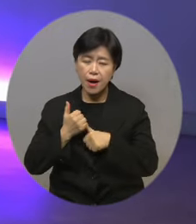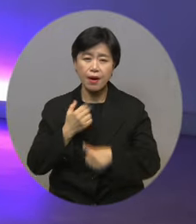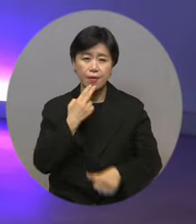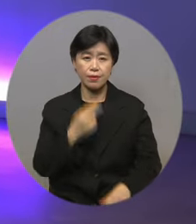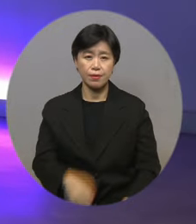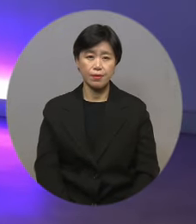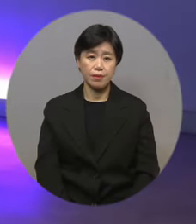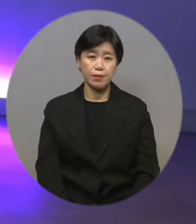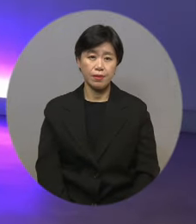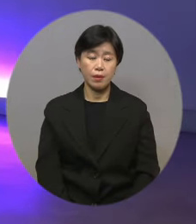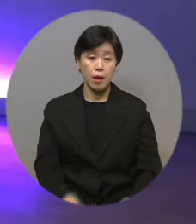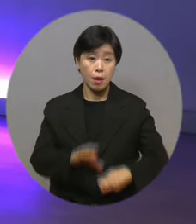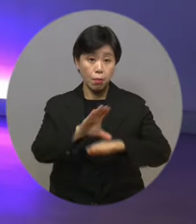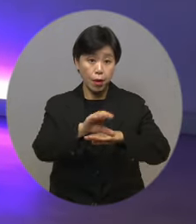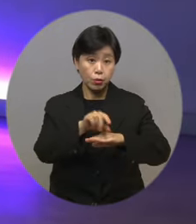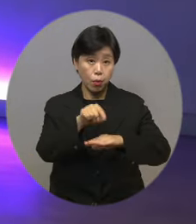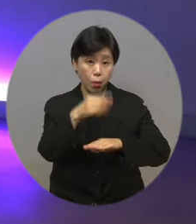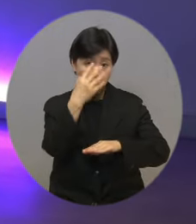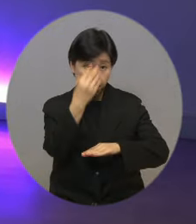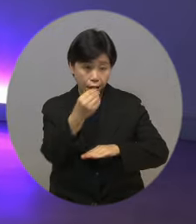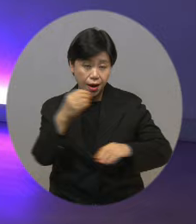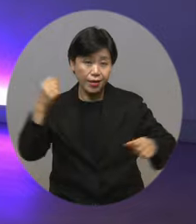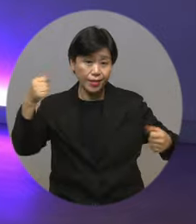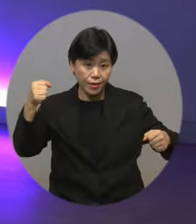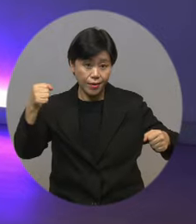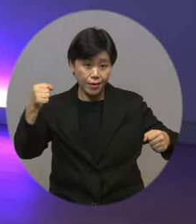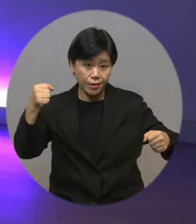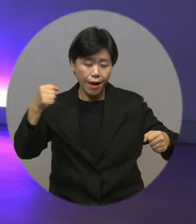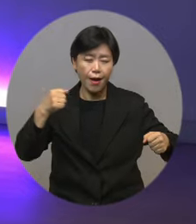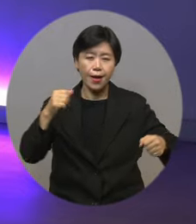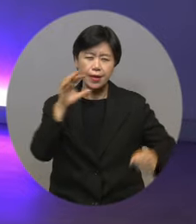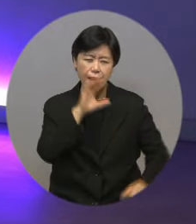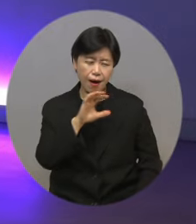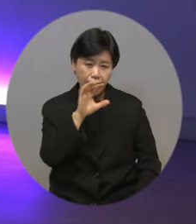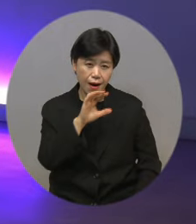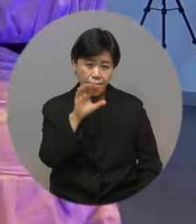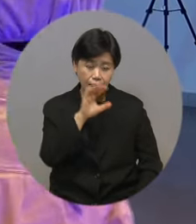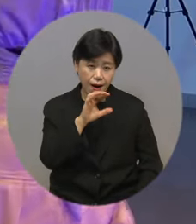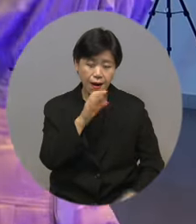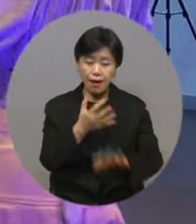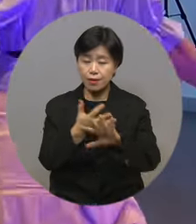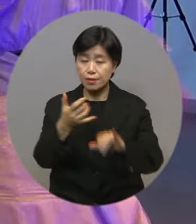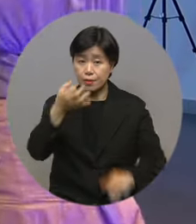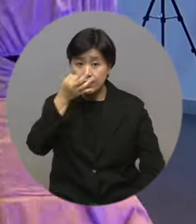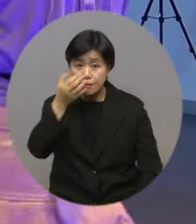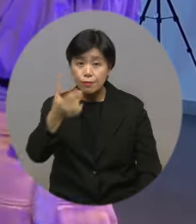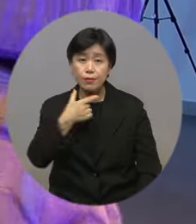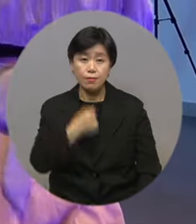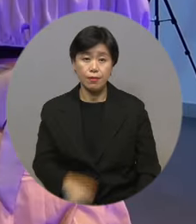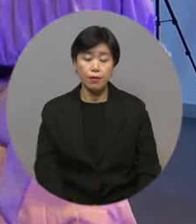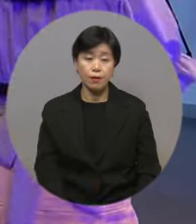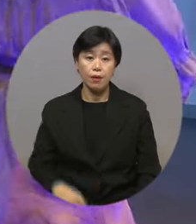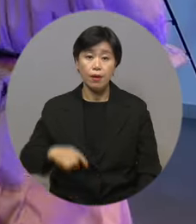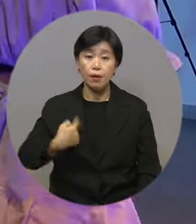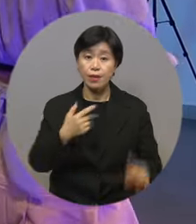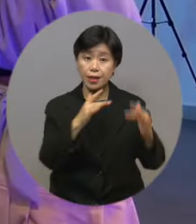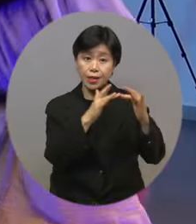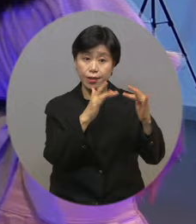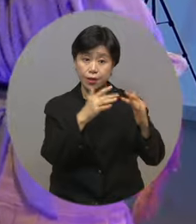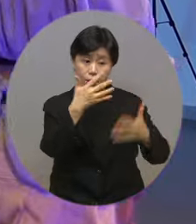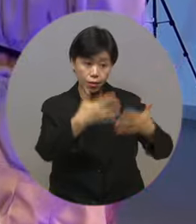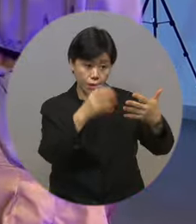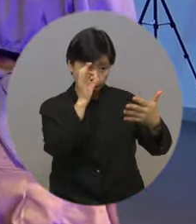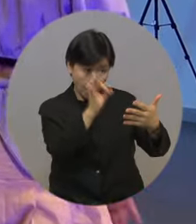방송 댄스를 추는 모습을 사람들에게 보여주고 싶은 지연 씨는 혼자서 인터넷 영상을 보며 독학하며